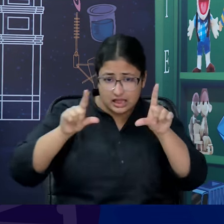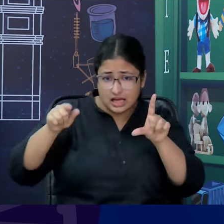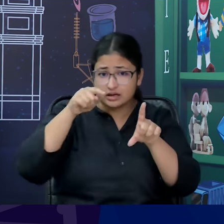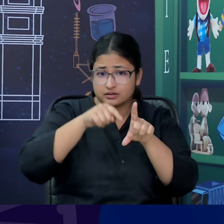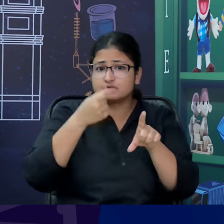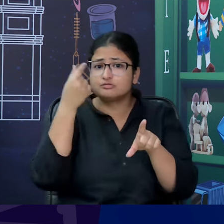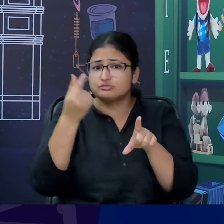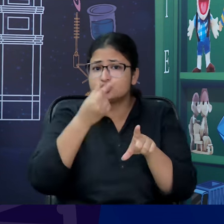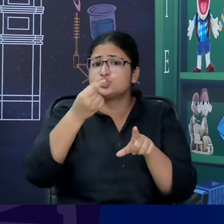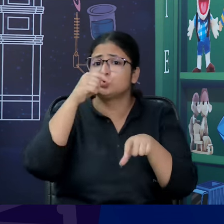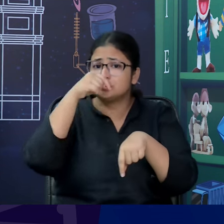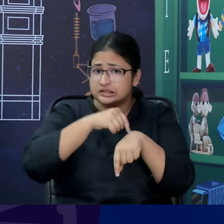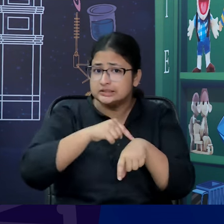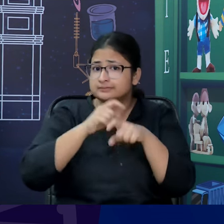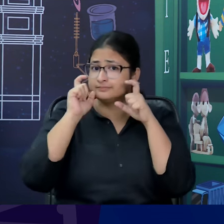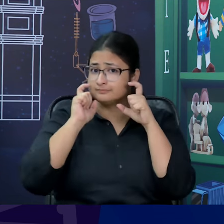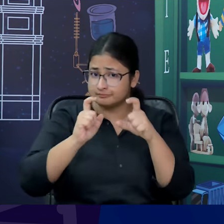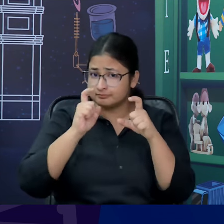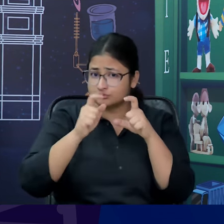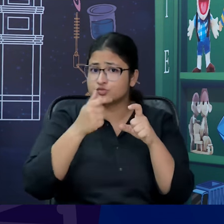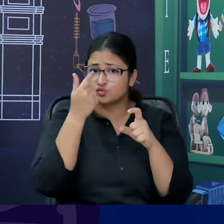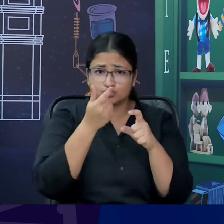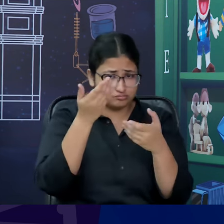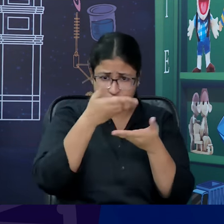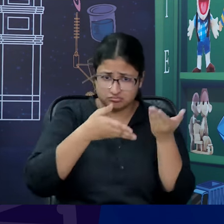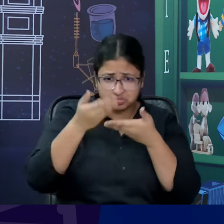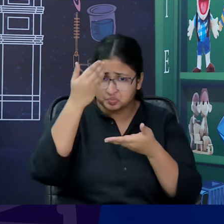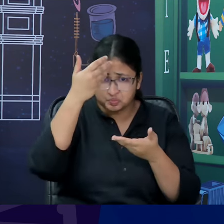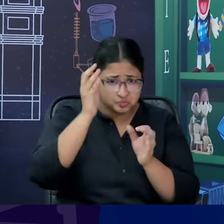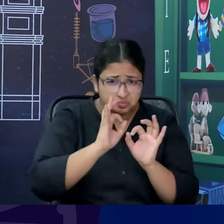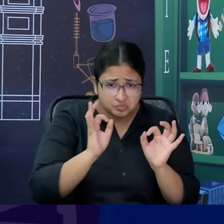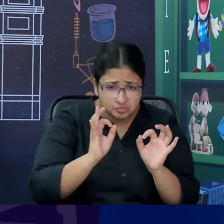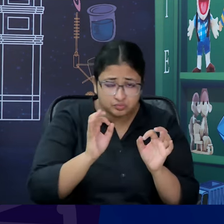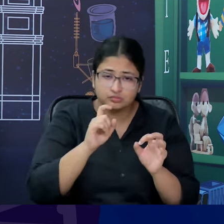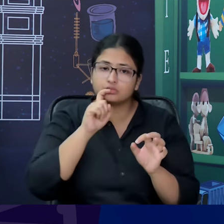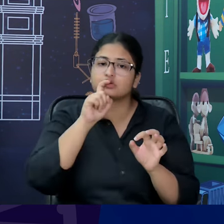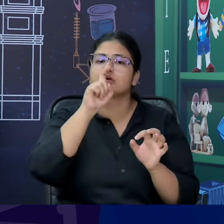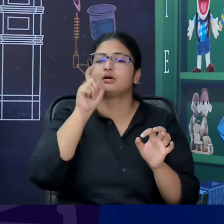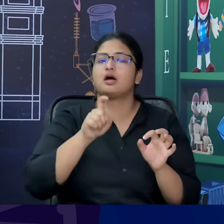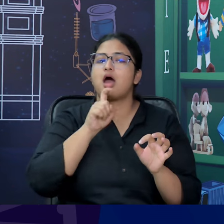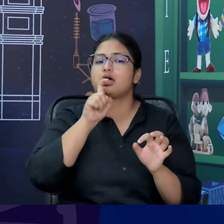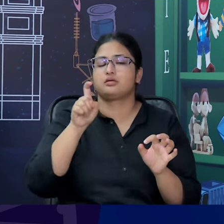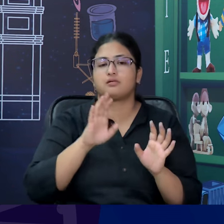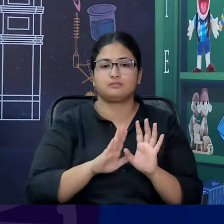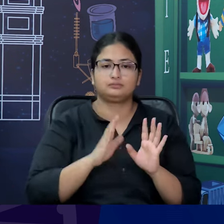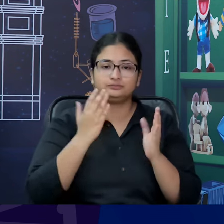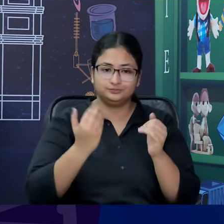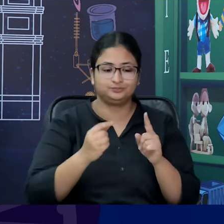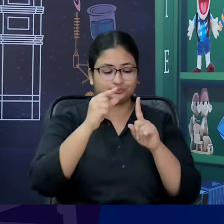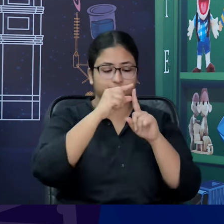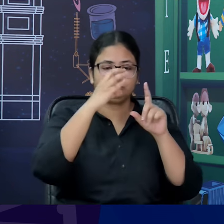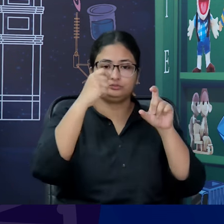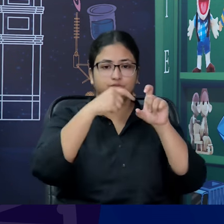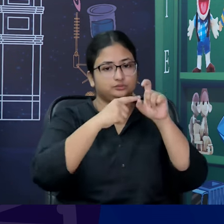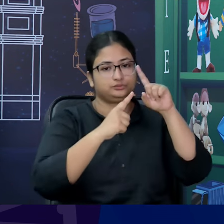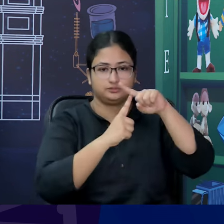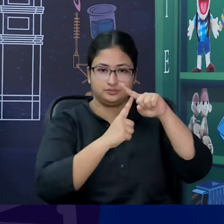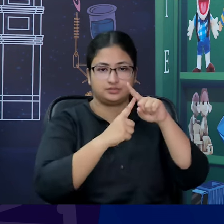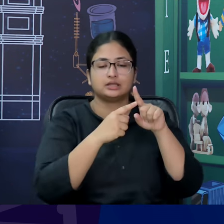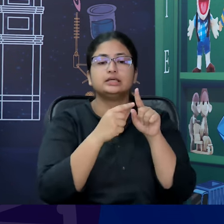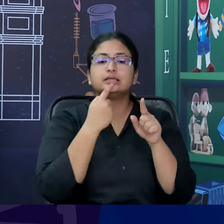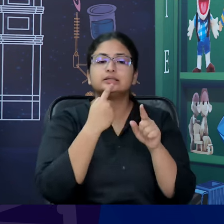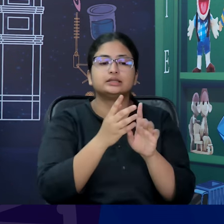उस कवि स्वयं पर ही आक्षेप लगा रहे हैं कि मैंने एक बार भाषा को बात बहुत सीधी थी लेकिन